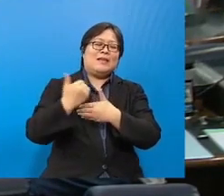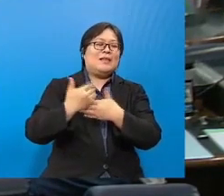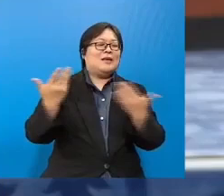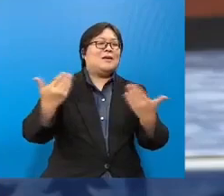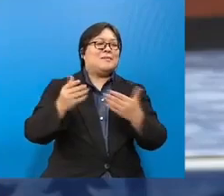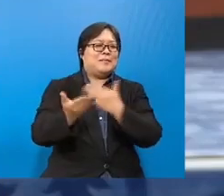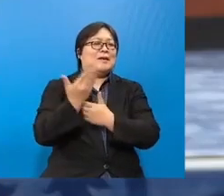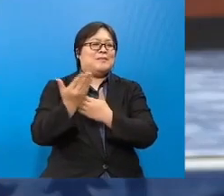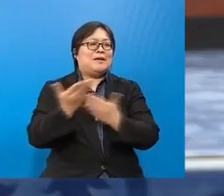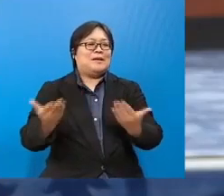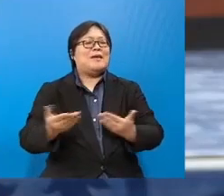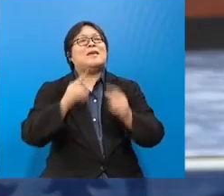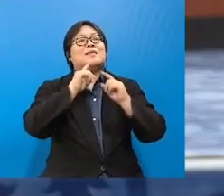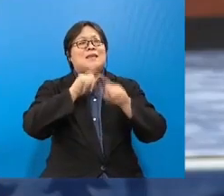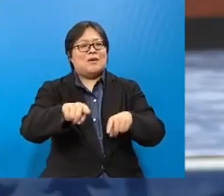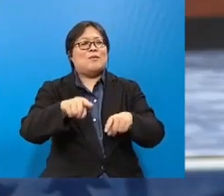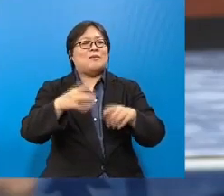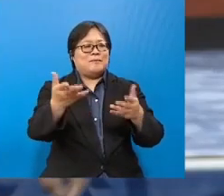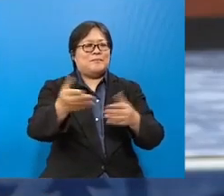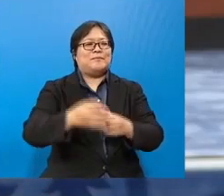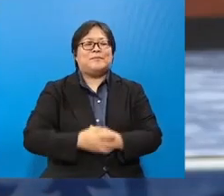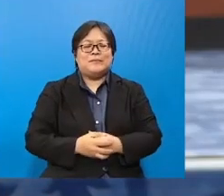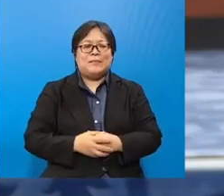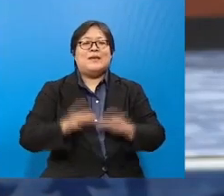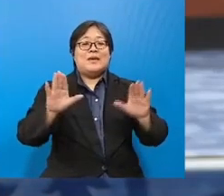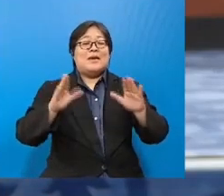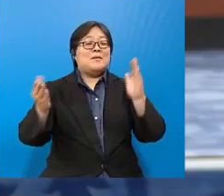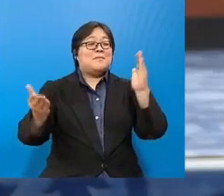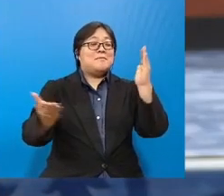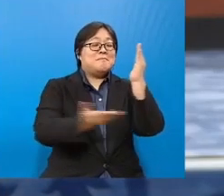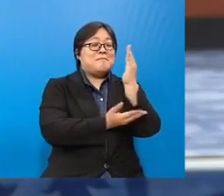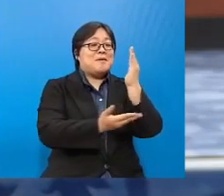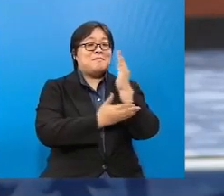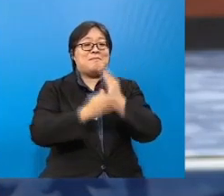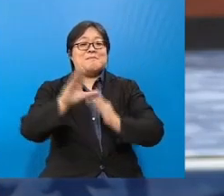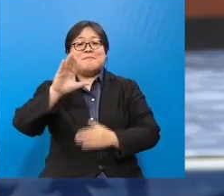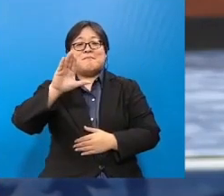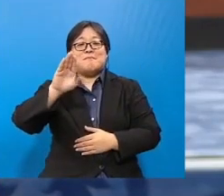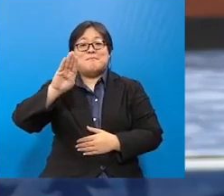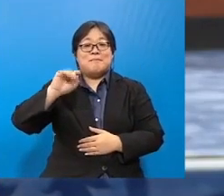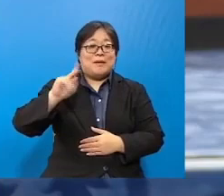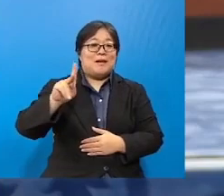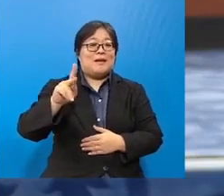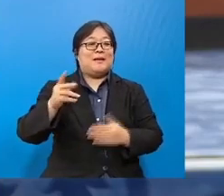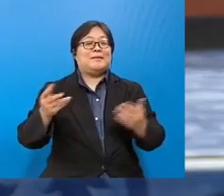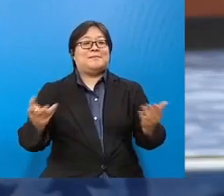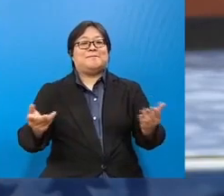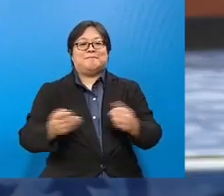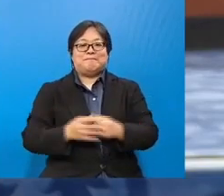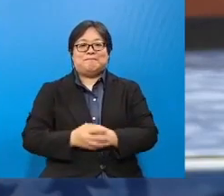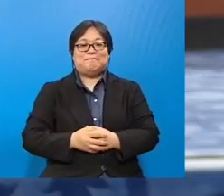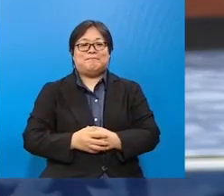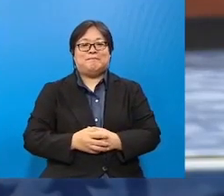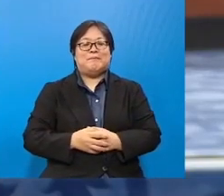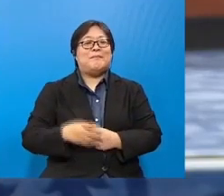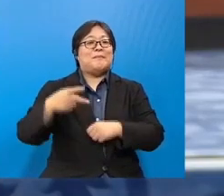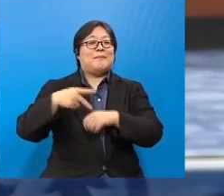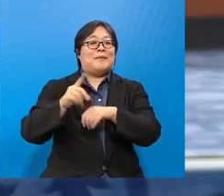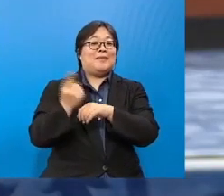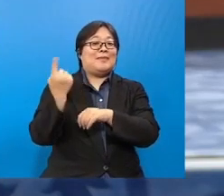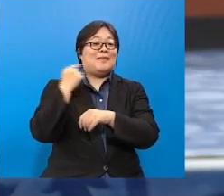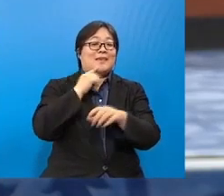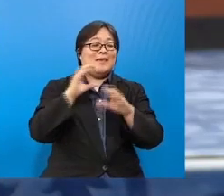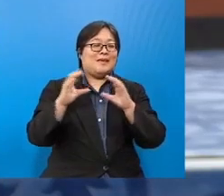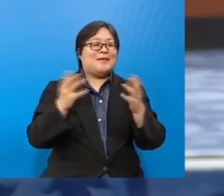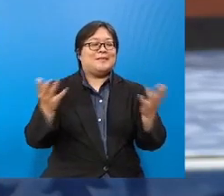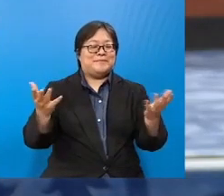begini tidak jawab massa balok sama pembalakan nah sebagaimana disebut oleh eh kok design